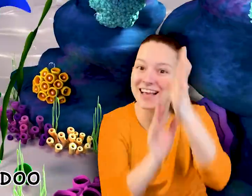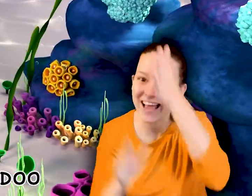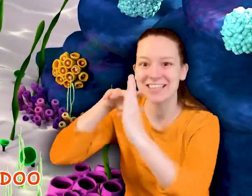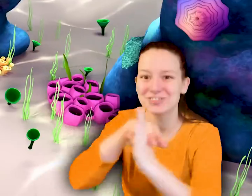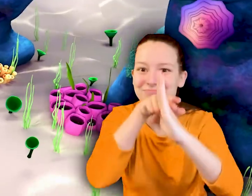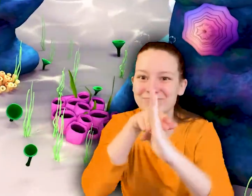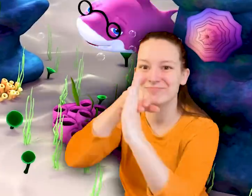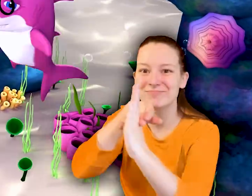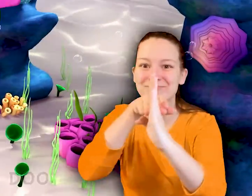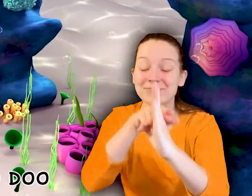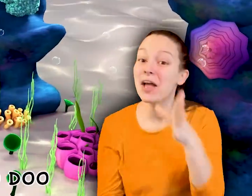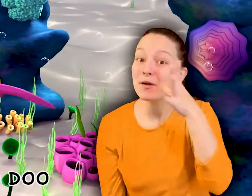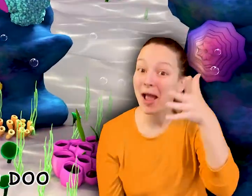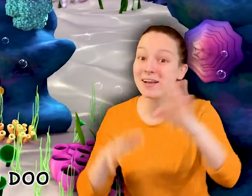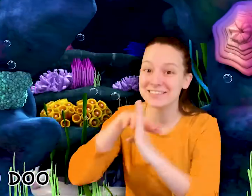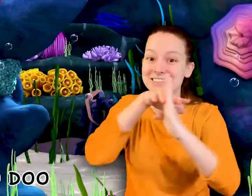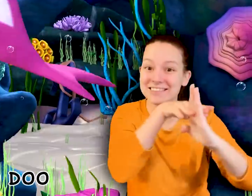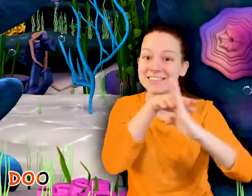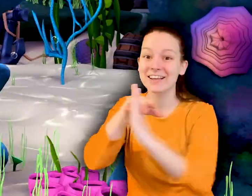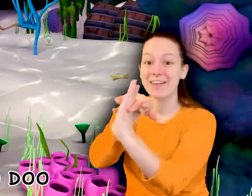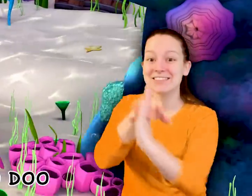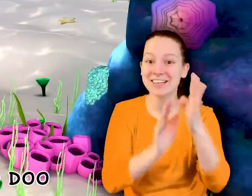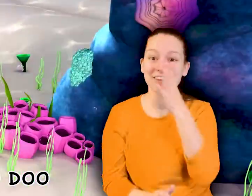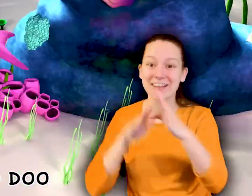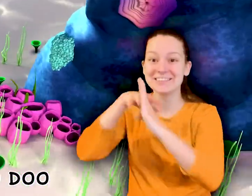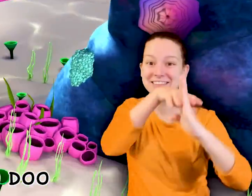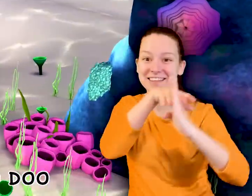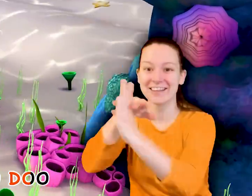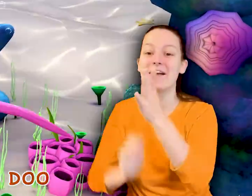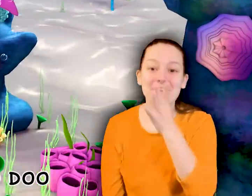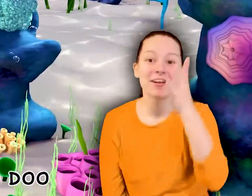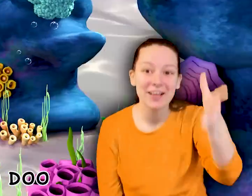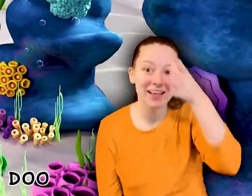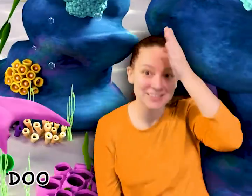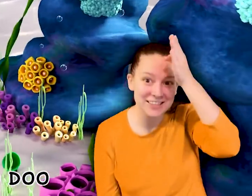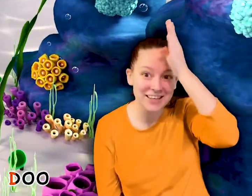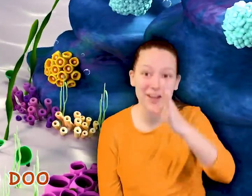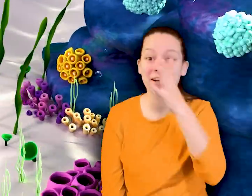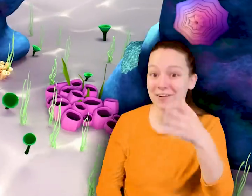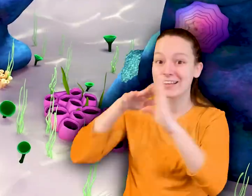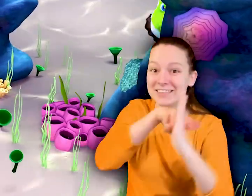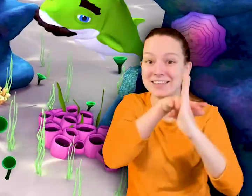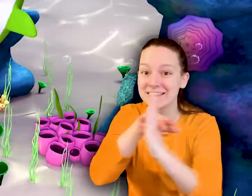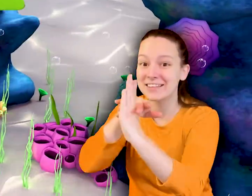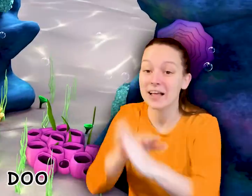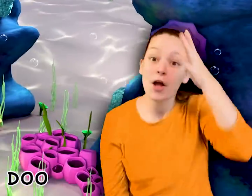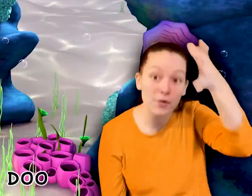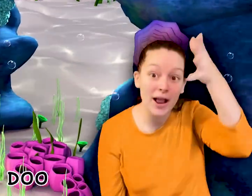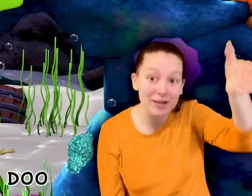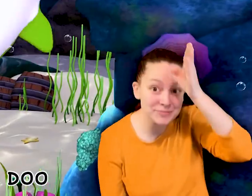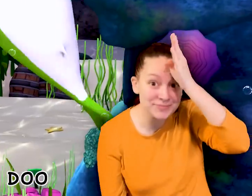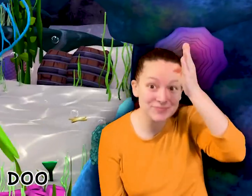doo doo doo doo dooo daddy shark Grandma shark do do doo doo doo Grandma shark doo doo doo dooo Grandma shark doo do doo doo doo Grandma shark